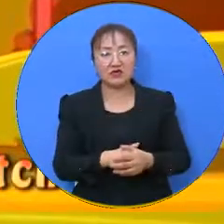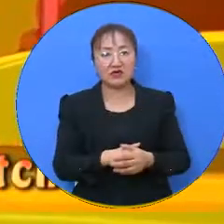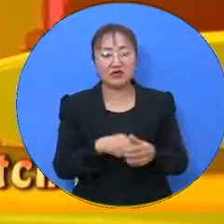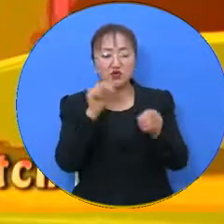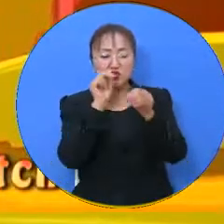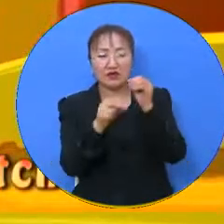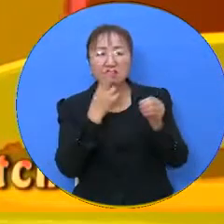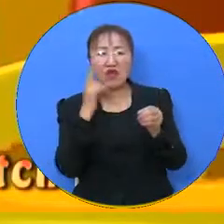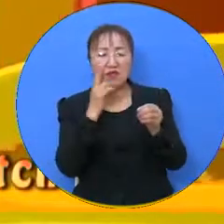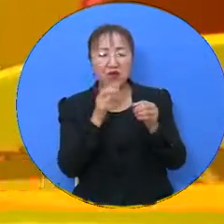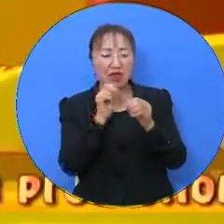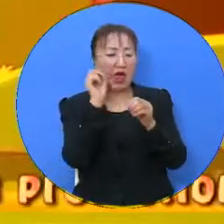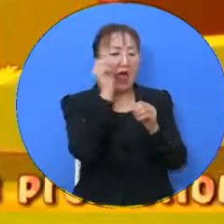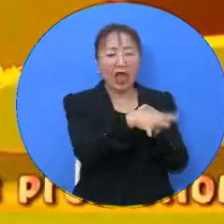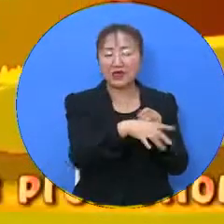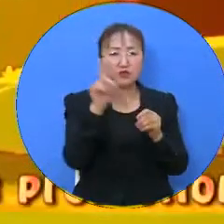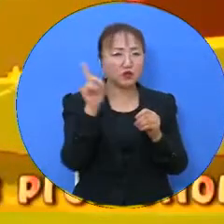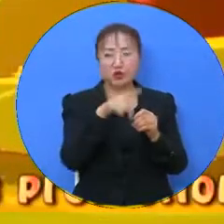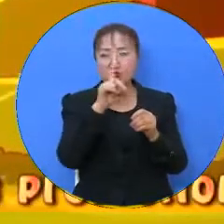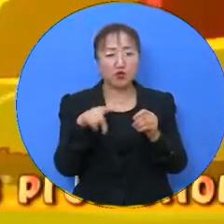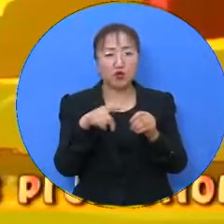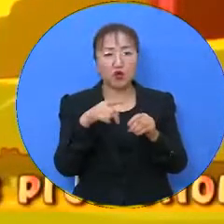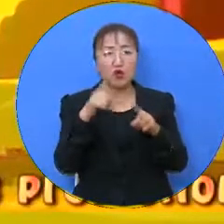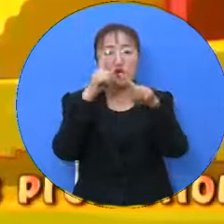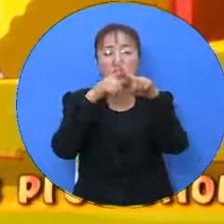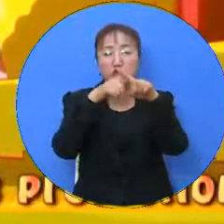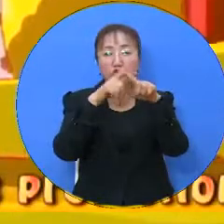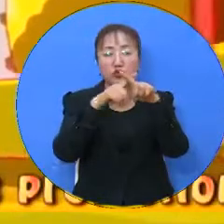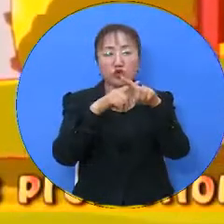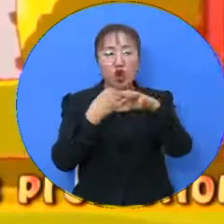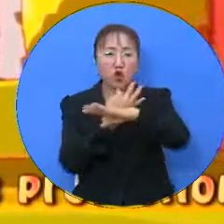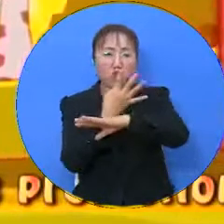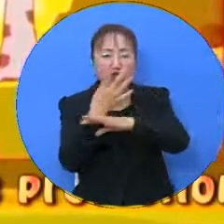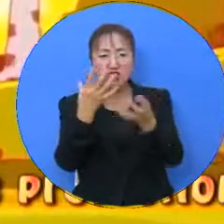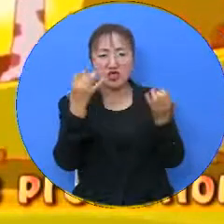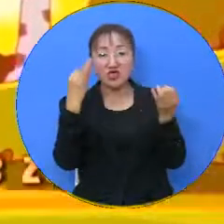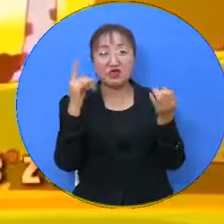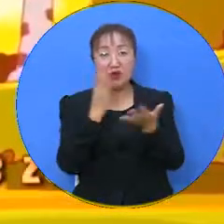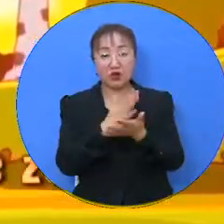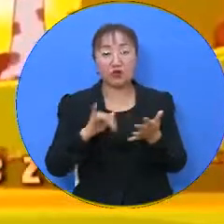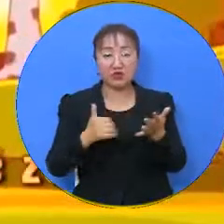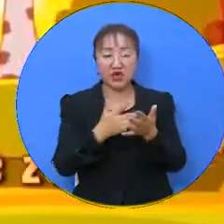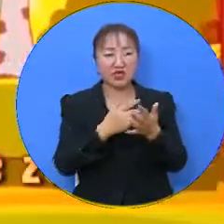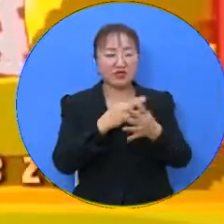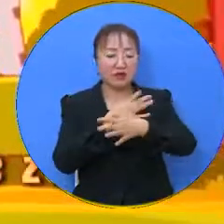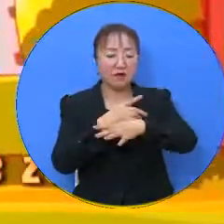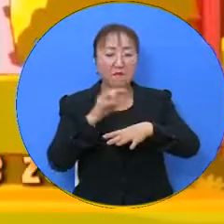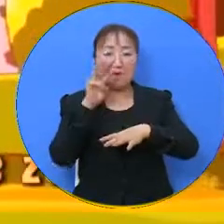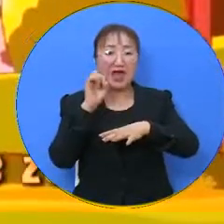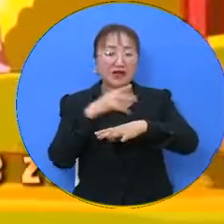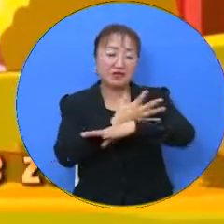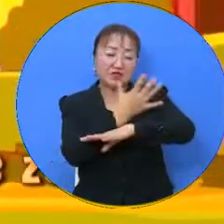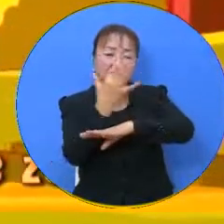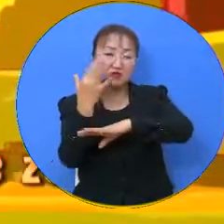галыг ил задгаа хайж болохгүй ш. Хөдөө орон нутагт хуурай өвс ихтэй. Ой хийрийн бүс малын бэлчээрт